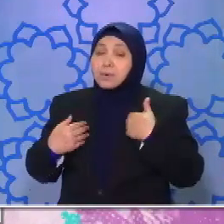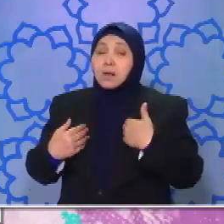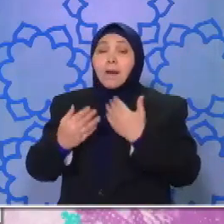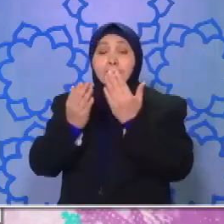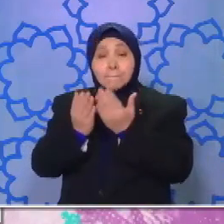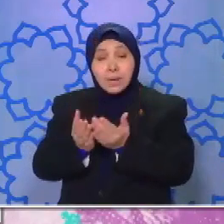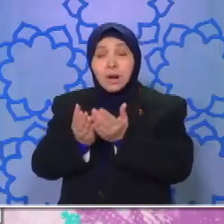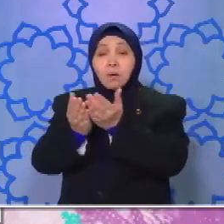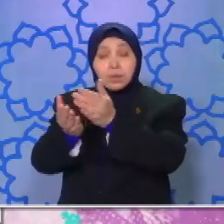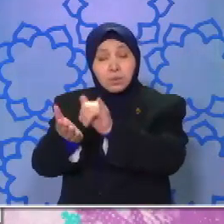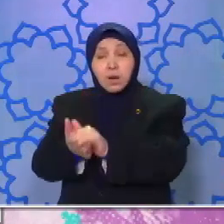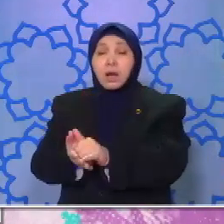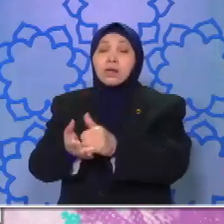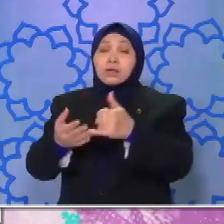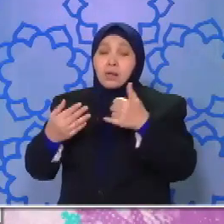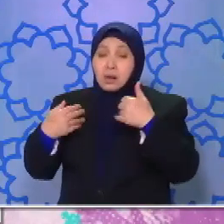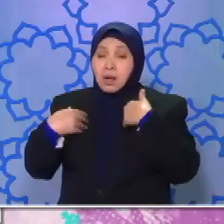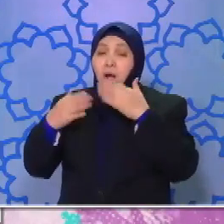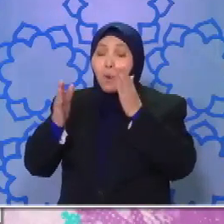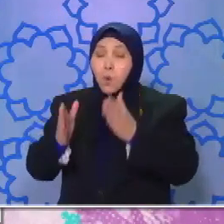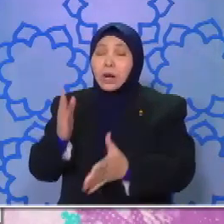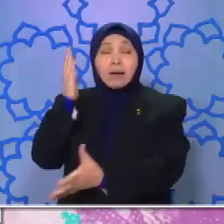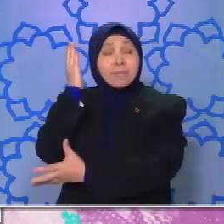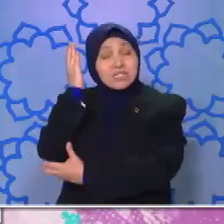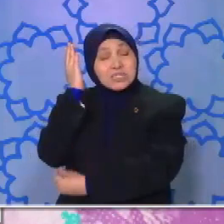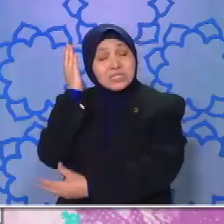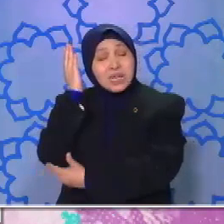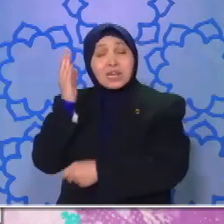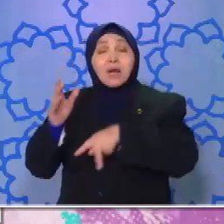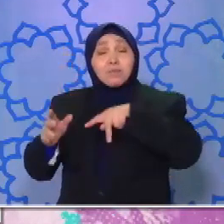أما السفينة فكانت